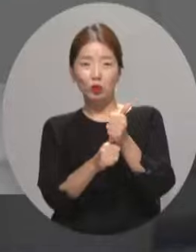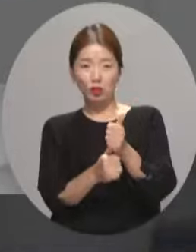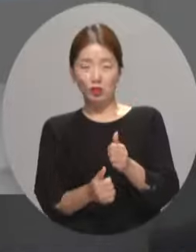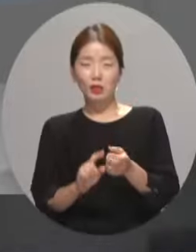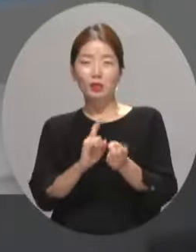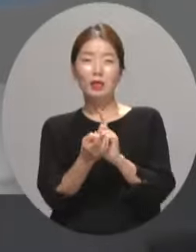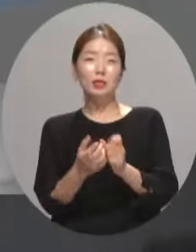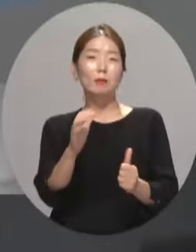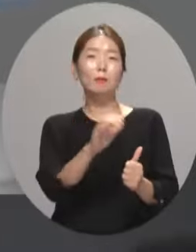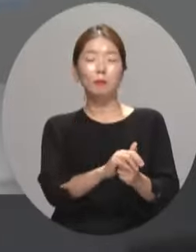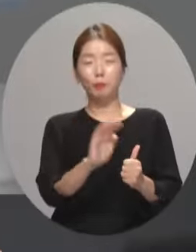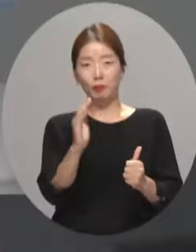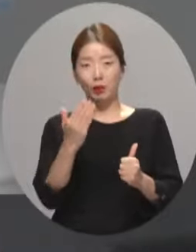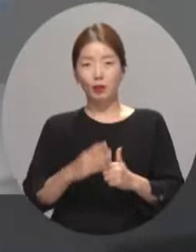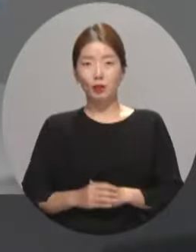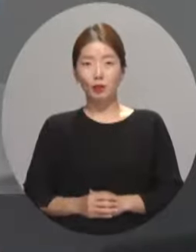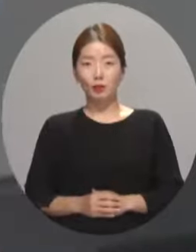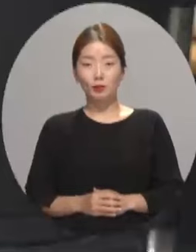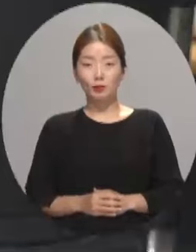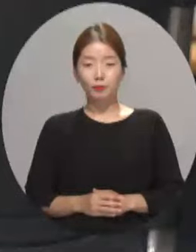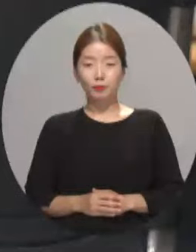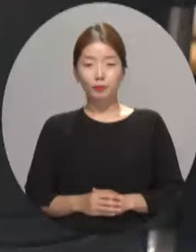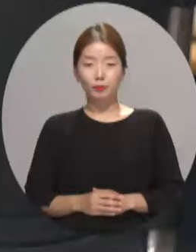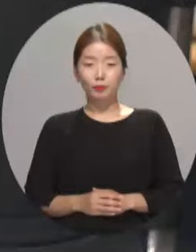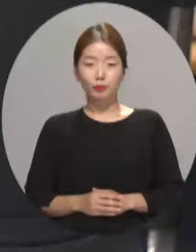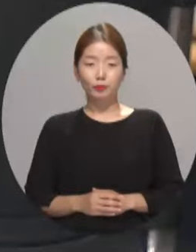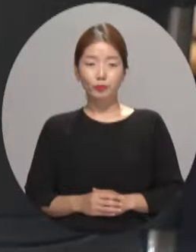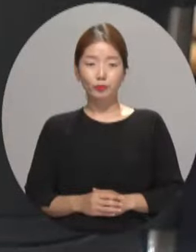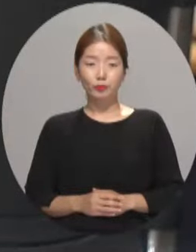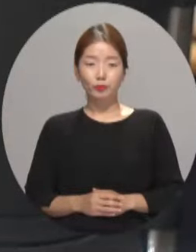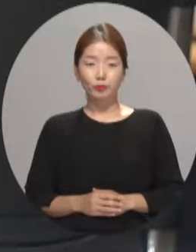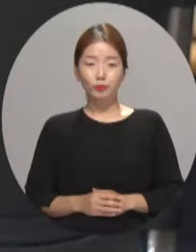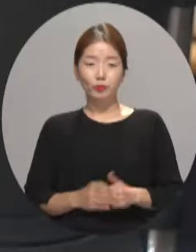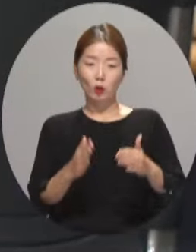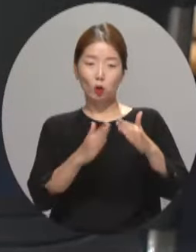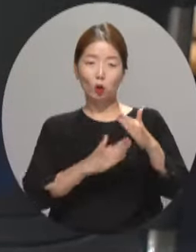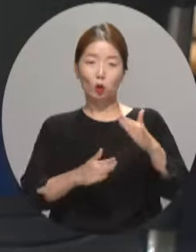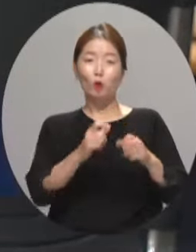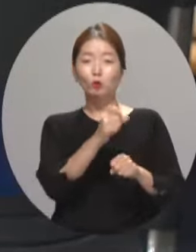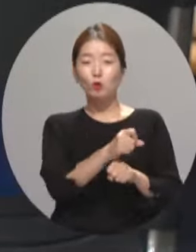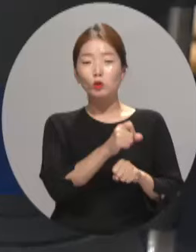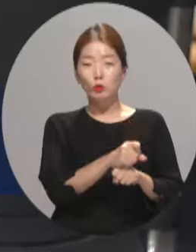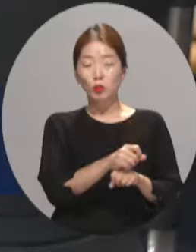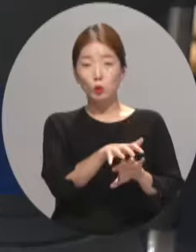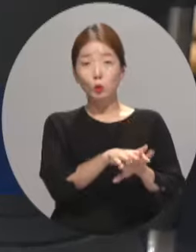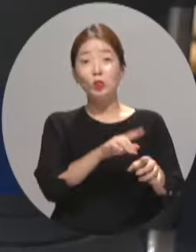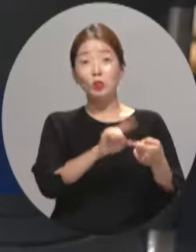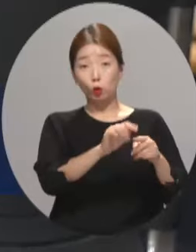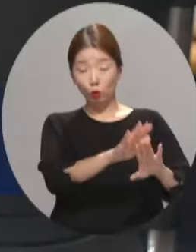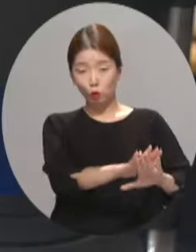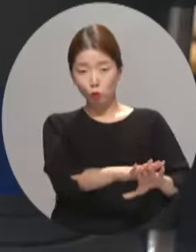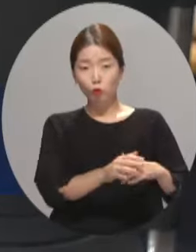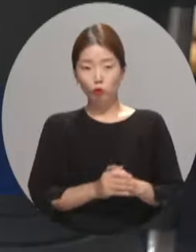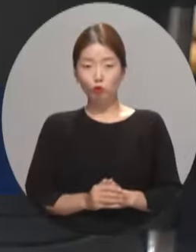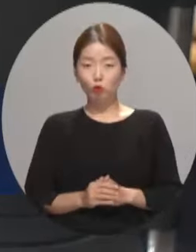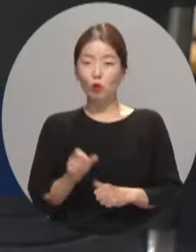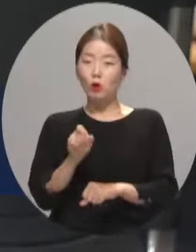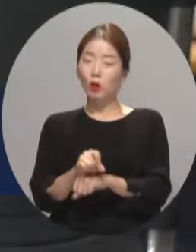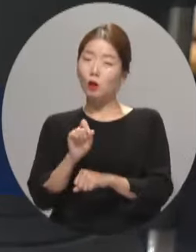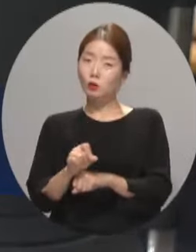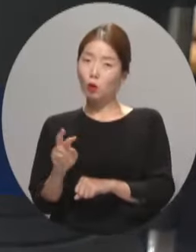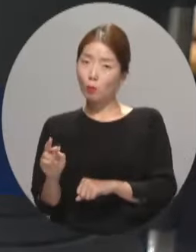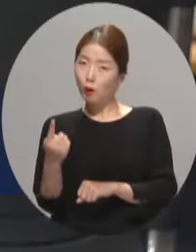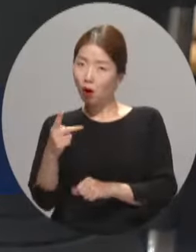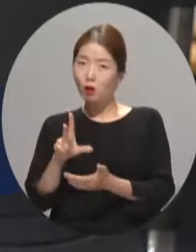총장 공백을 메우기로 한 겁니다. 나머지 이제 공무원 뭐 조직은 그대로 유지되기 때문에 사실 행정